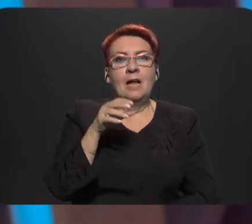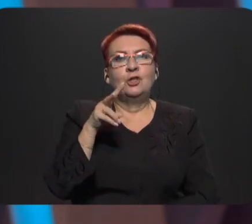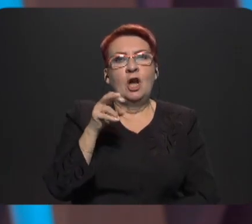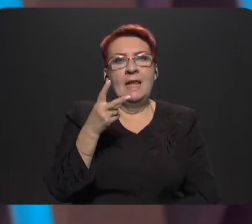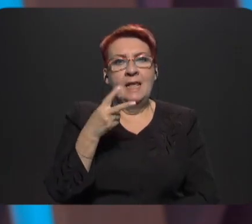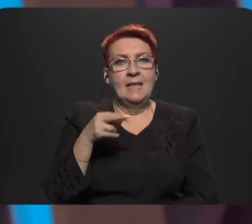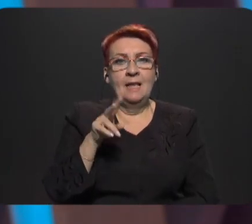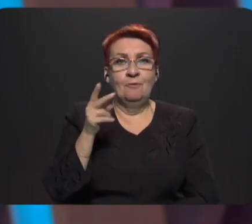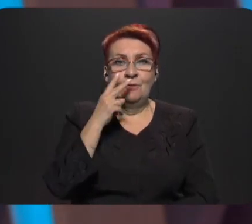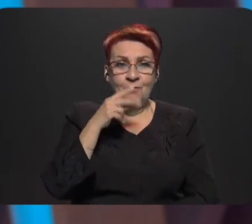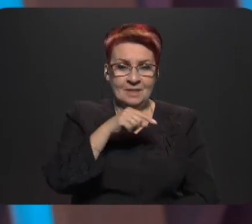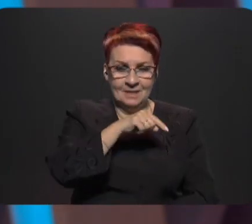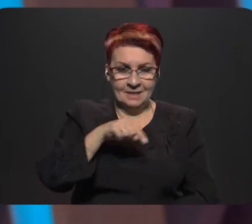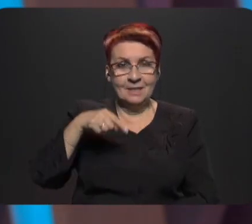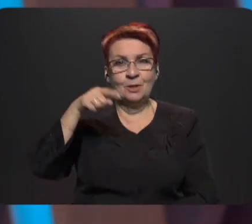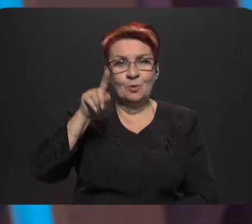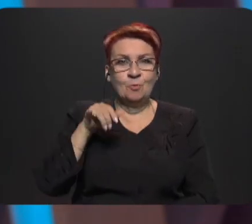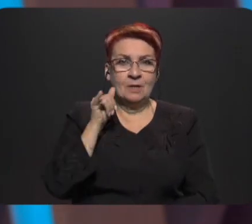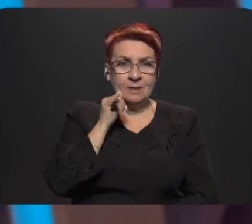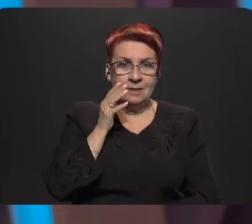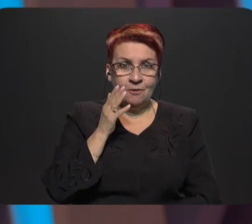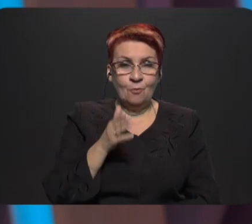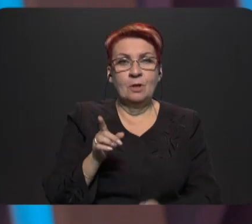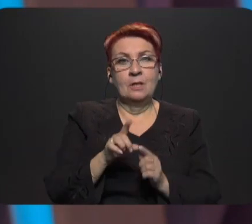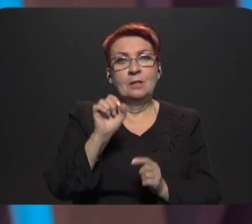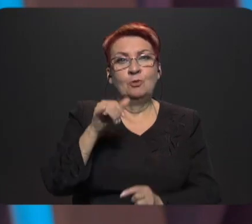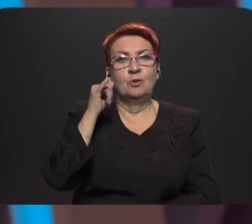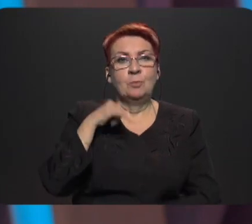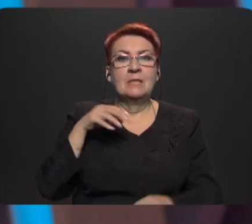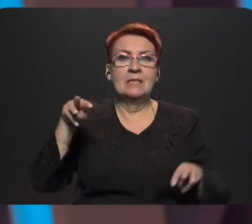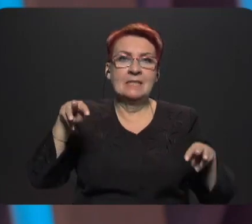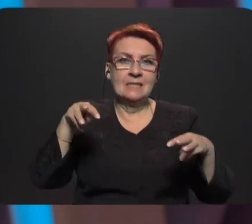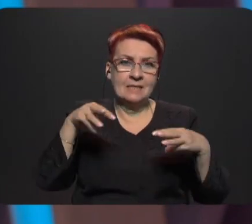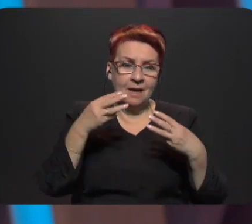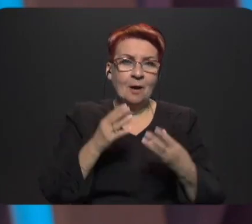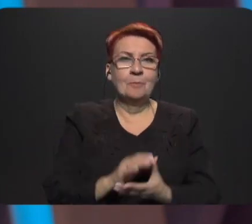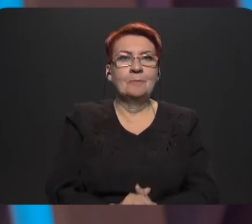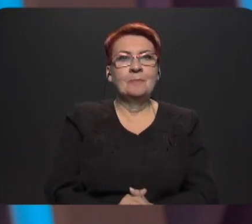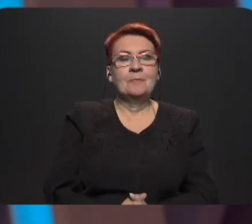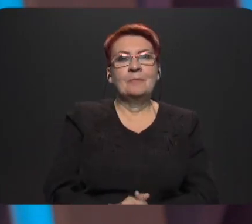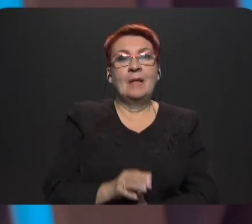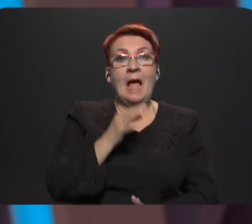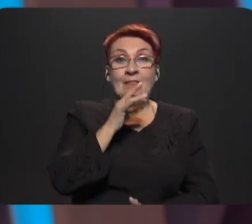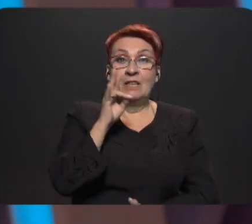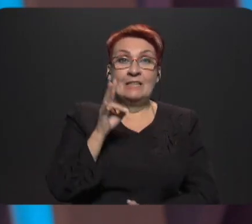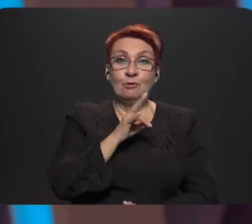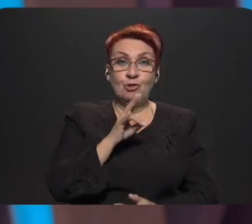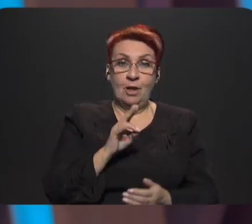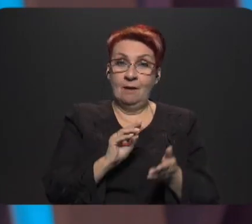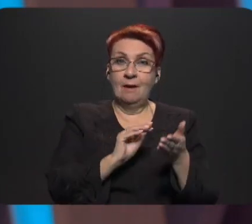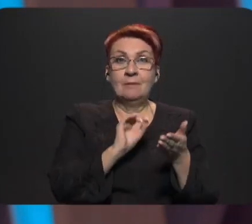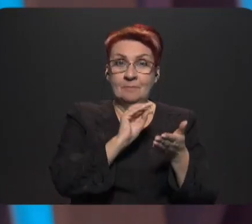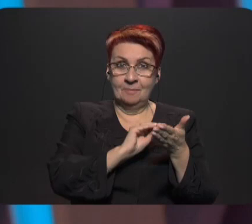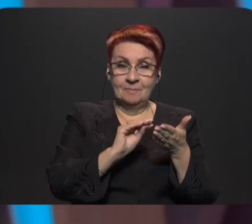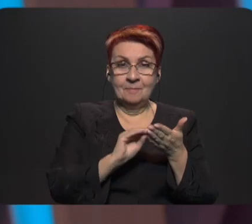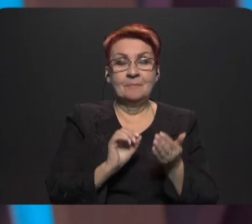линии, которую вы сейчас видите внизу ваших экранов, а также позвонив к нам в скайпе по двум поисковым словам «Ответ священника». Ну и помните, что